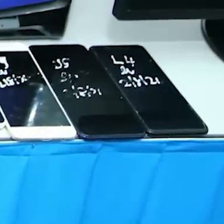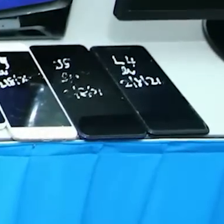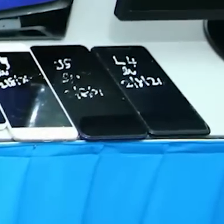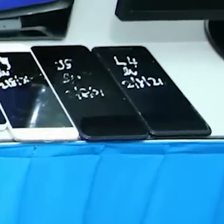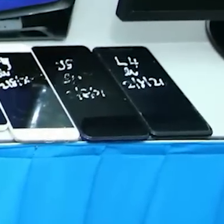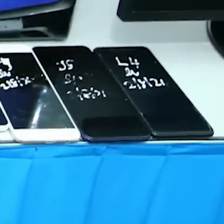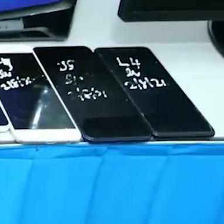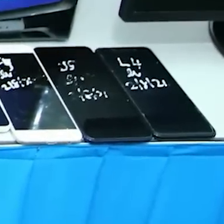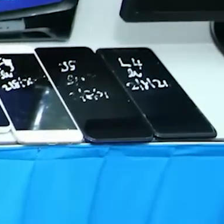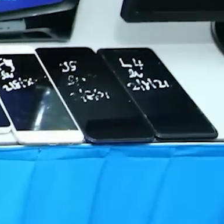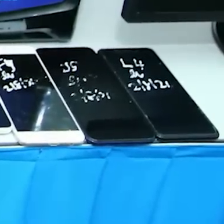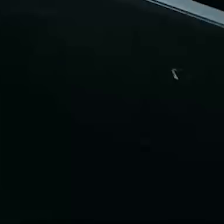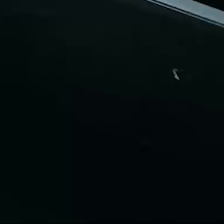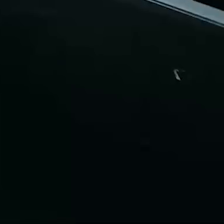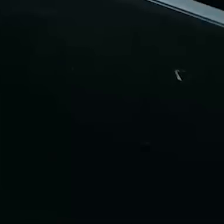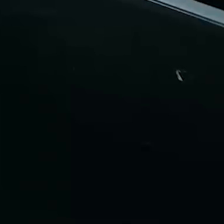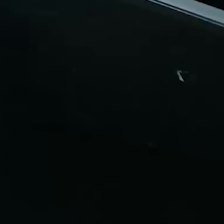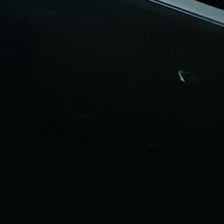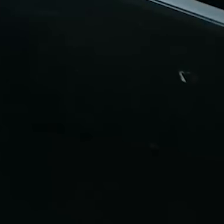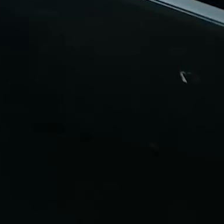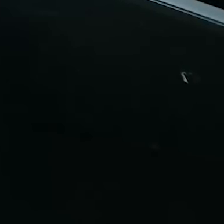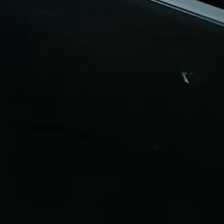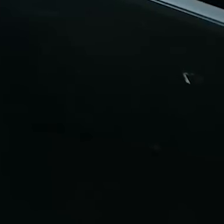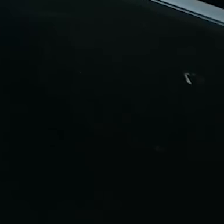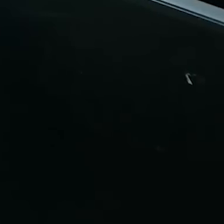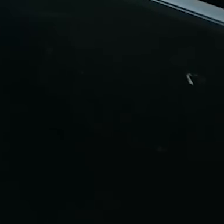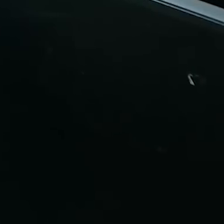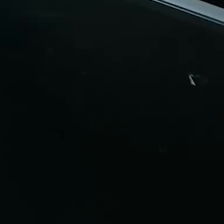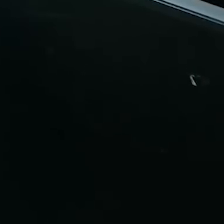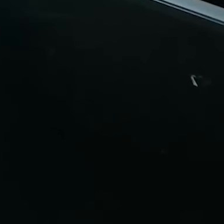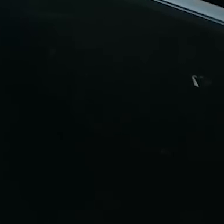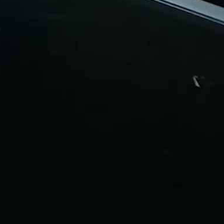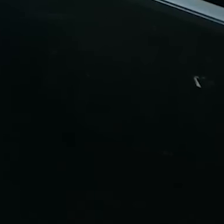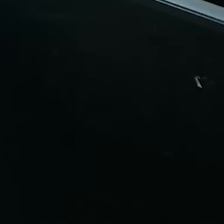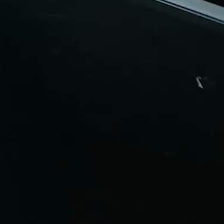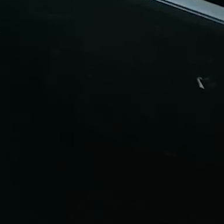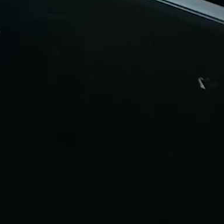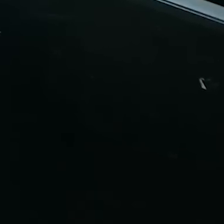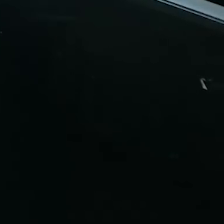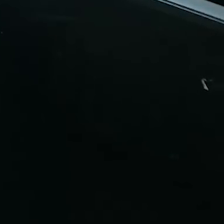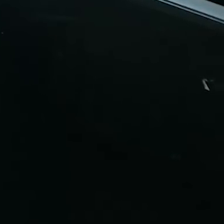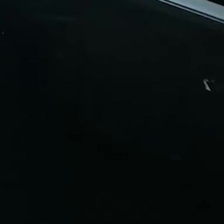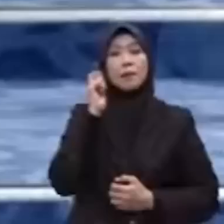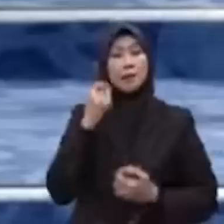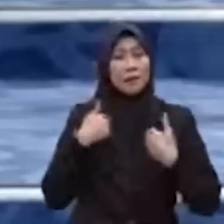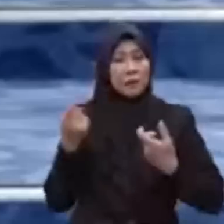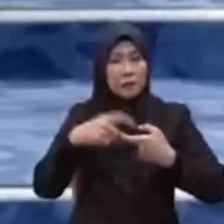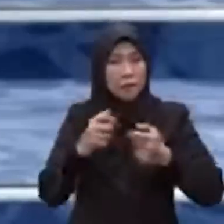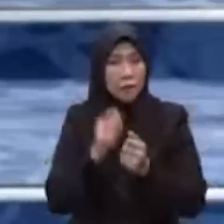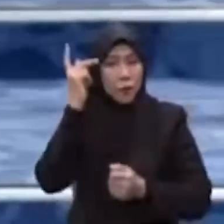Apa aplikasi apa baik Apakah ada political Petronas